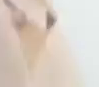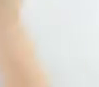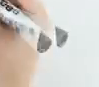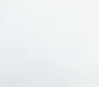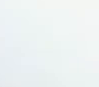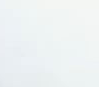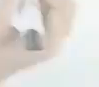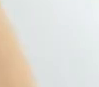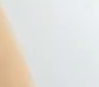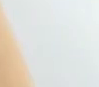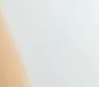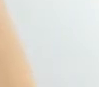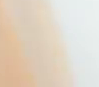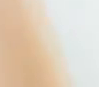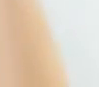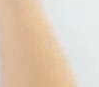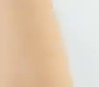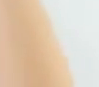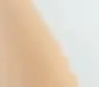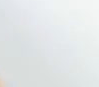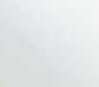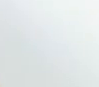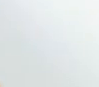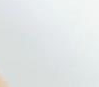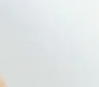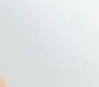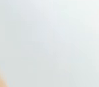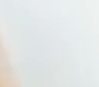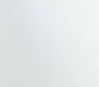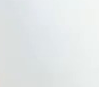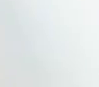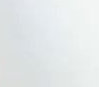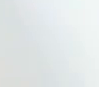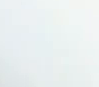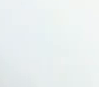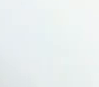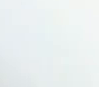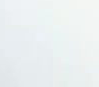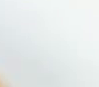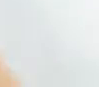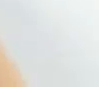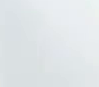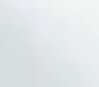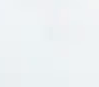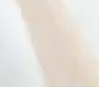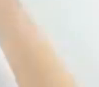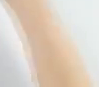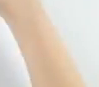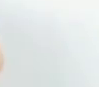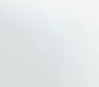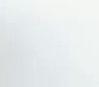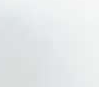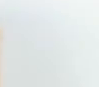bo'sh vaqtingizni ajratish tavsiya etiladi. Bola kun tartibiga yengil moslashishi va yaxshi uxlash uchun uni bir xil vaqtda yotib